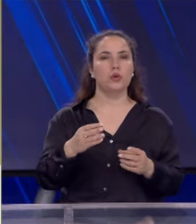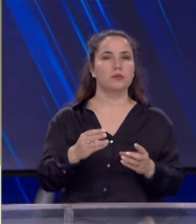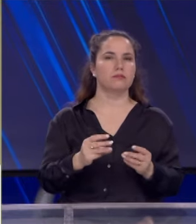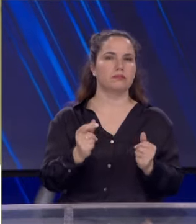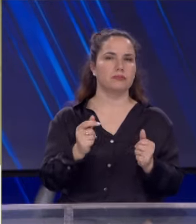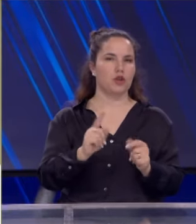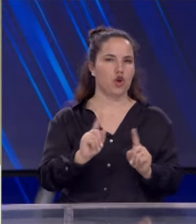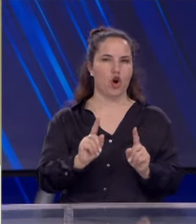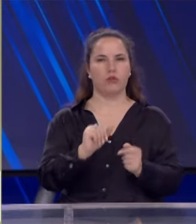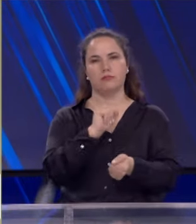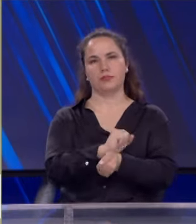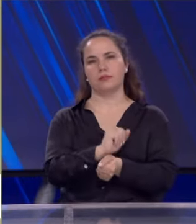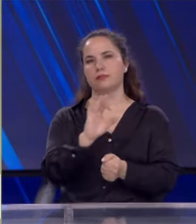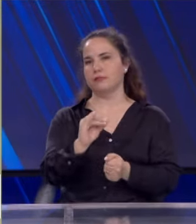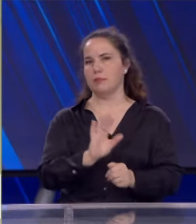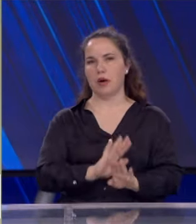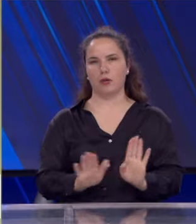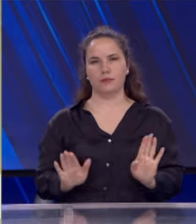arrestohet.